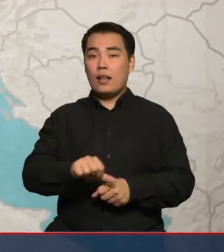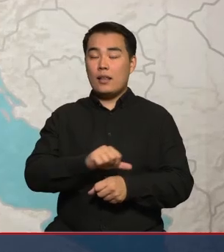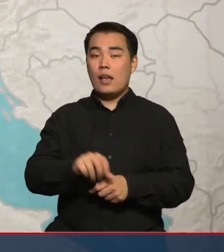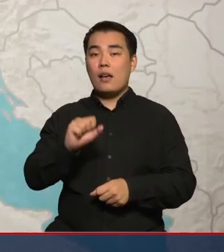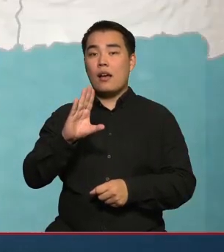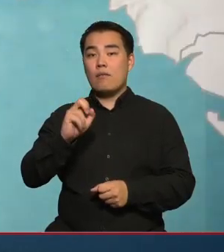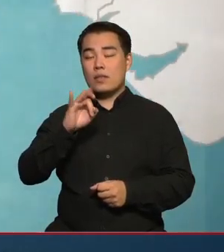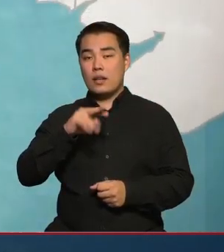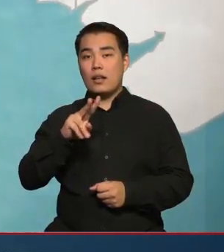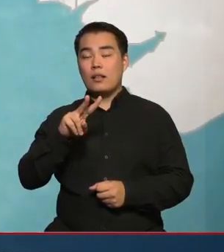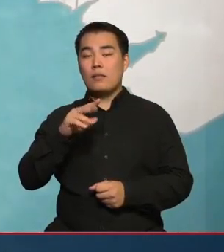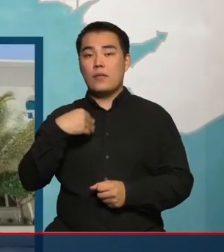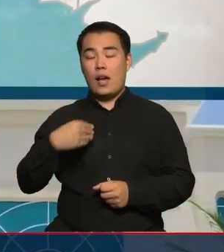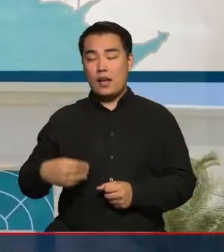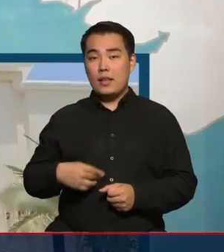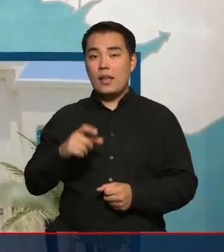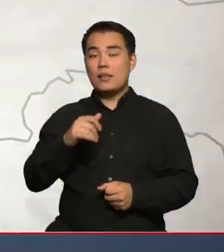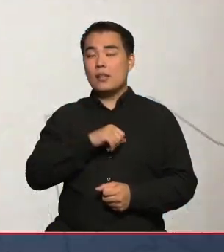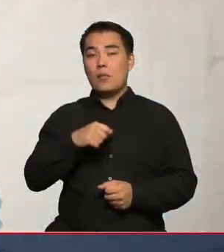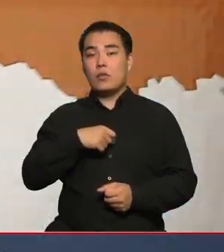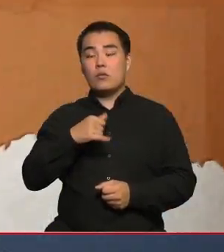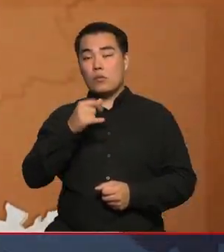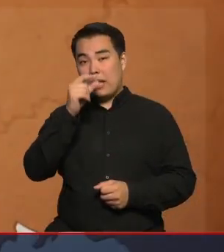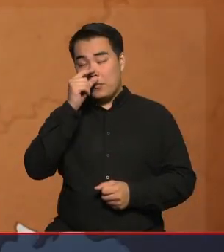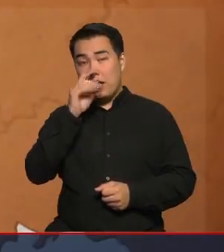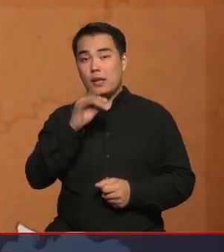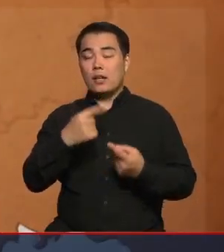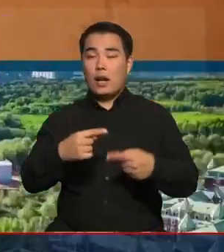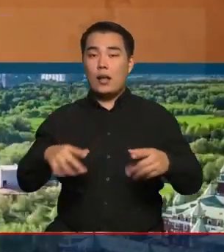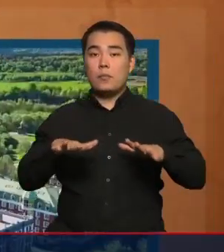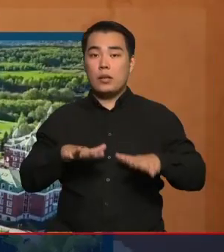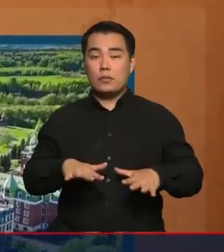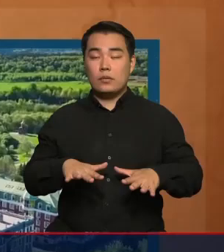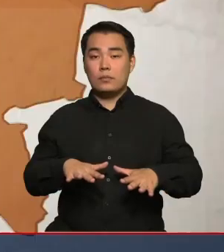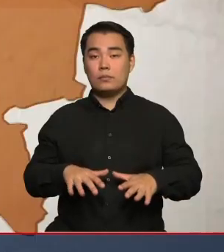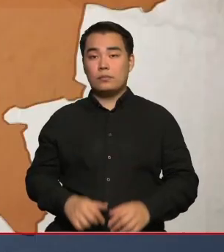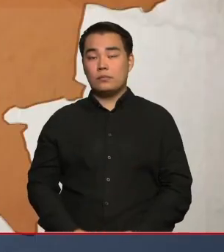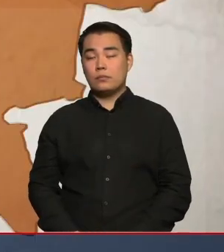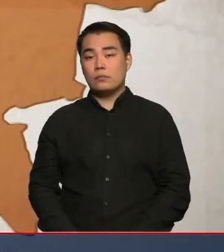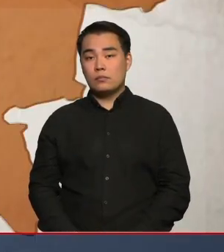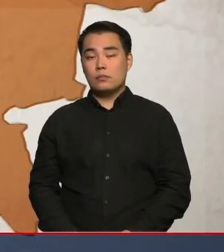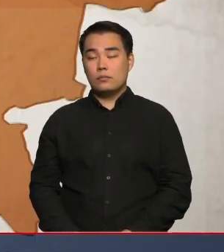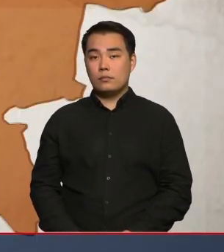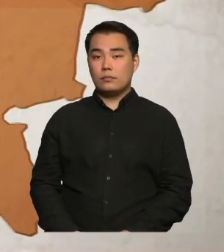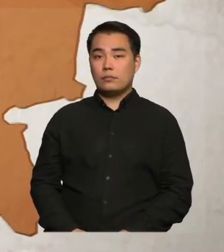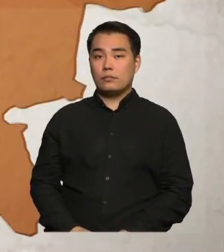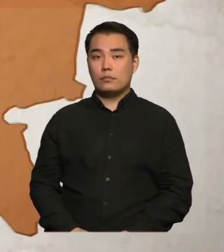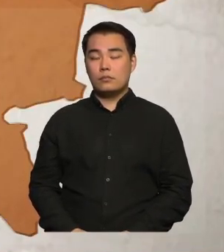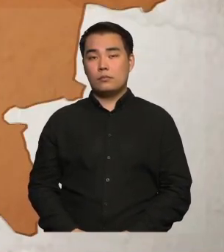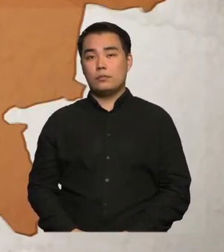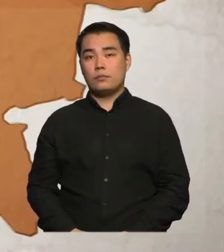Австрии Франции лихтенштейна Эмиратов Турции России и других стран Ах Дана сабор Илья стуль кабай Жибек